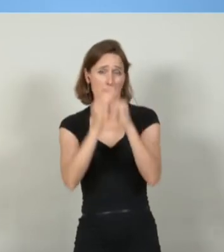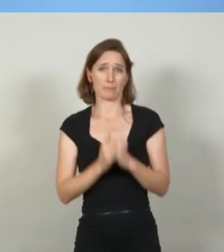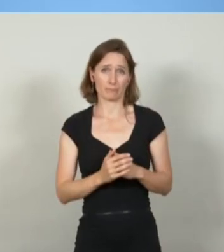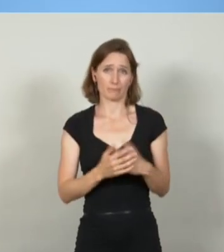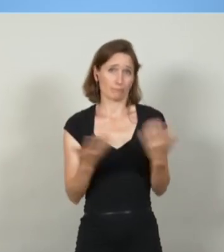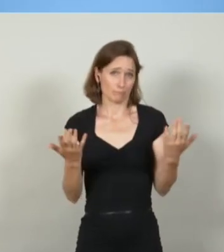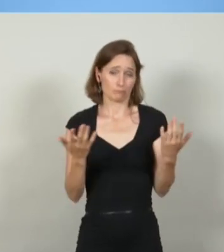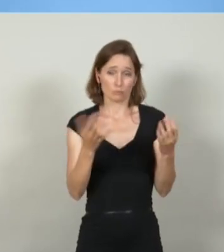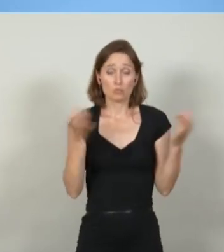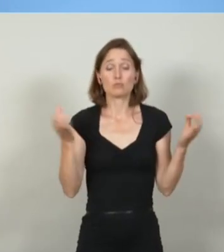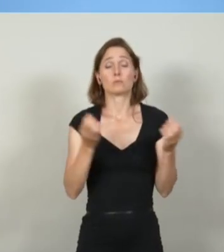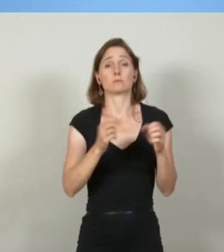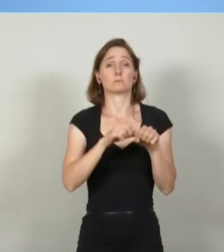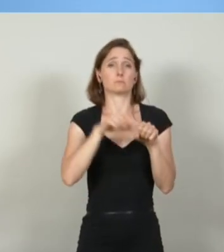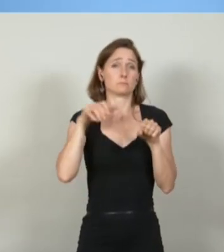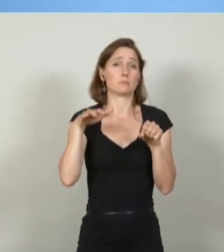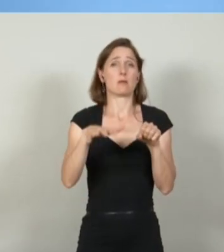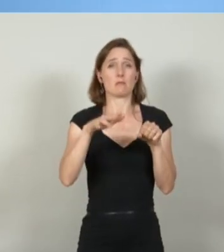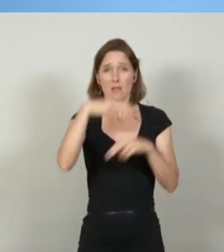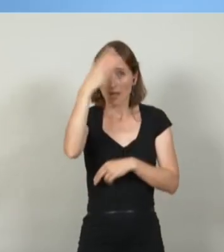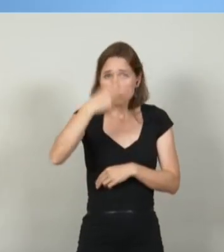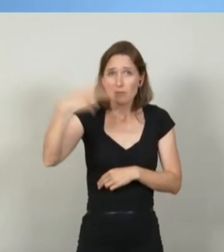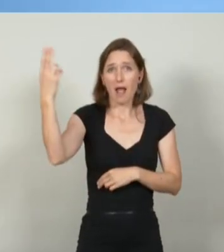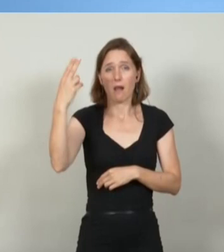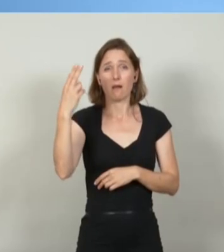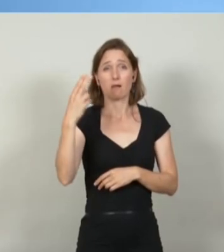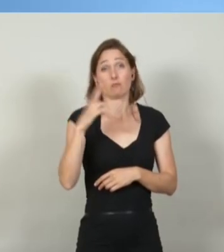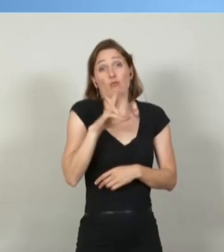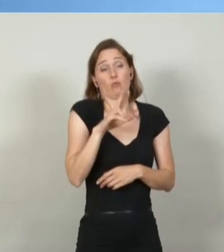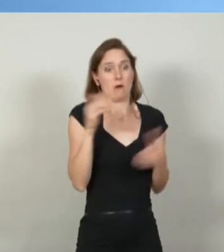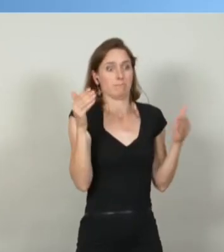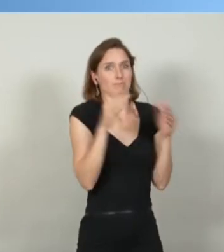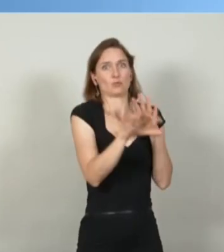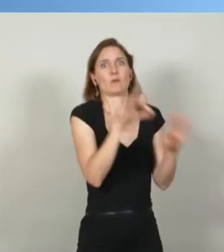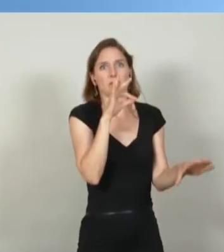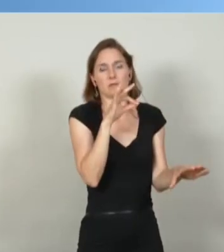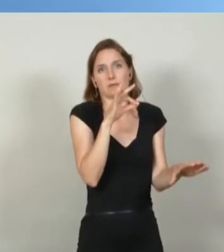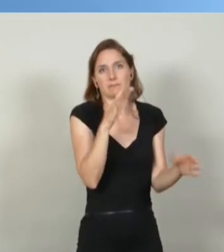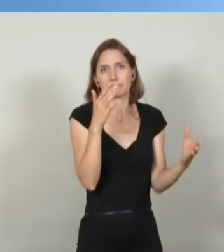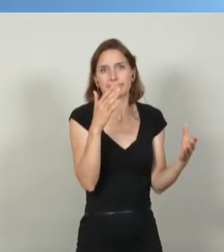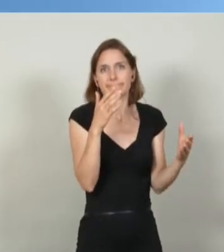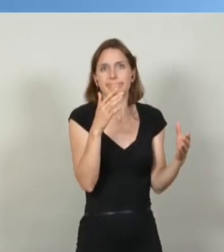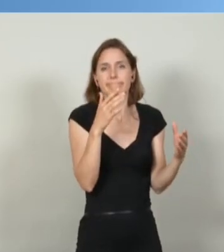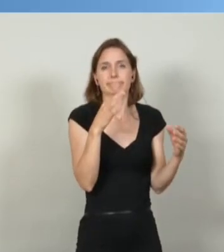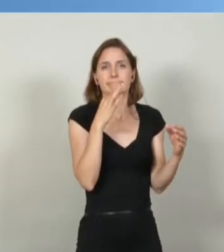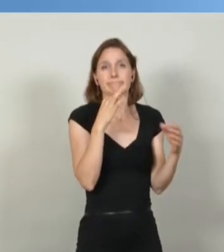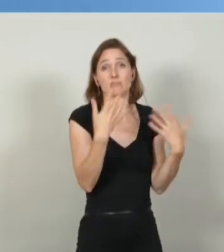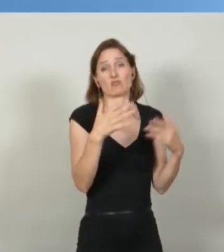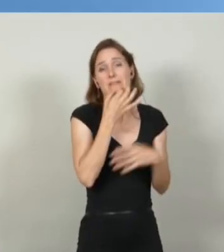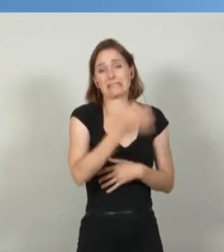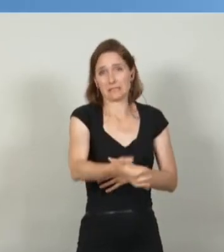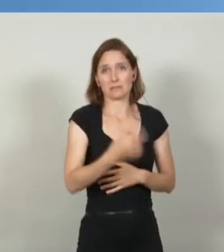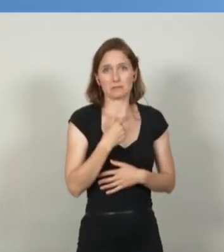de la part des grands médias nationaux sur la base de trois journaux nationaux seulement 3 ça a été déjà dit ce sont intéressés à cette